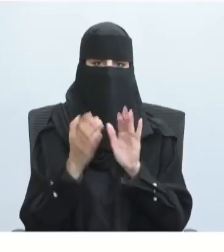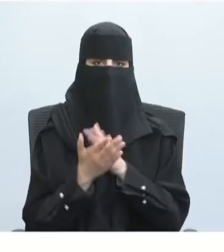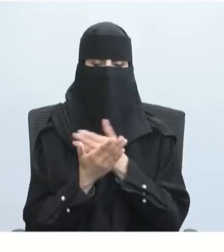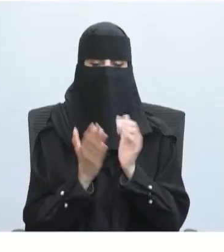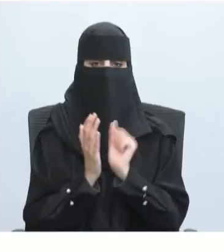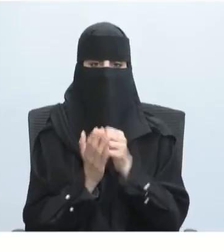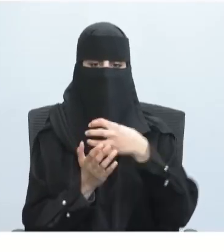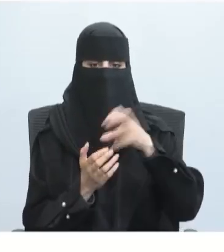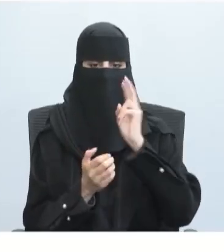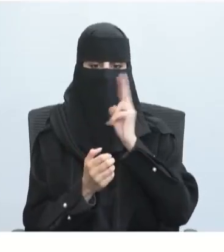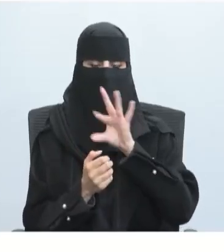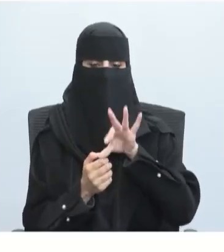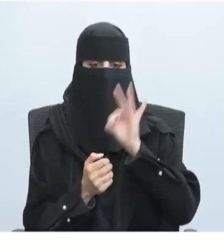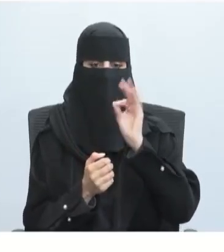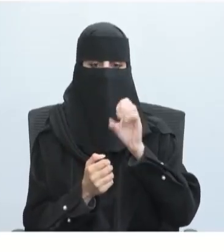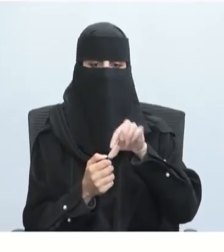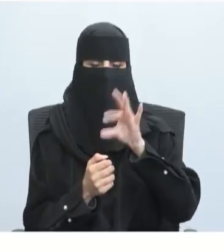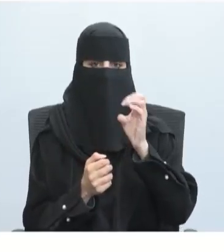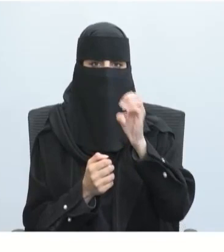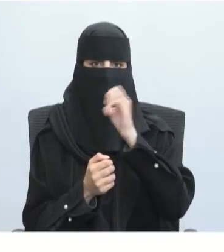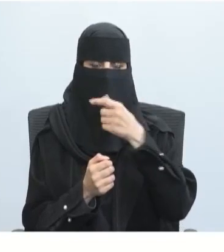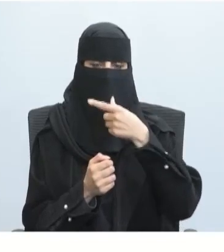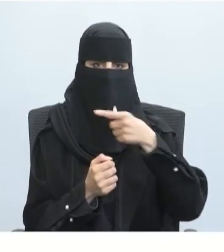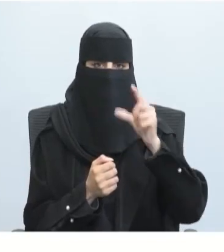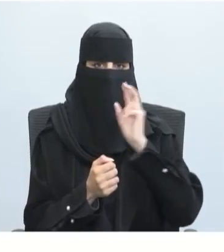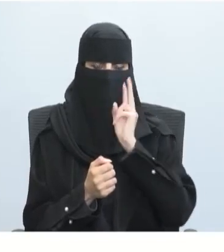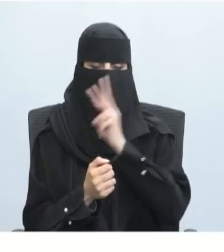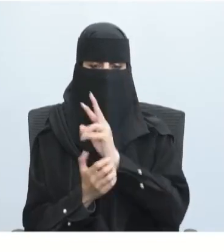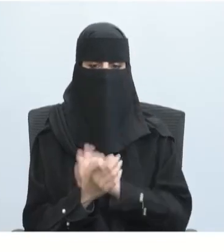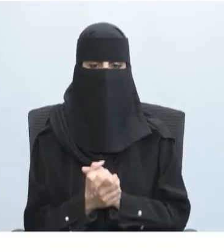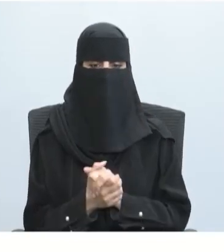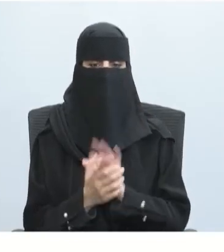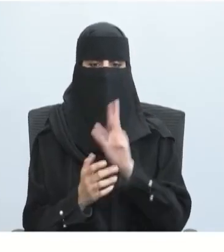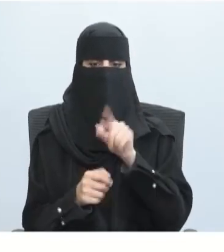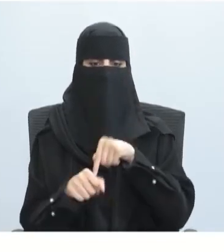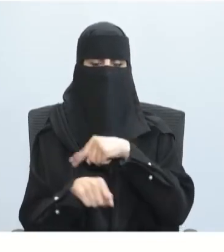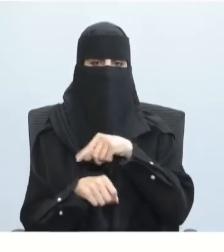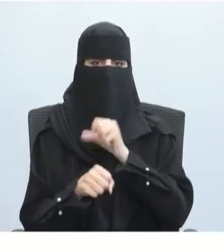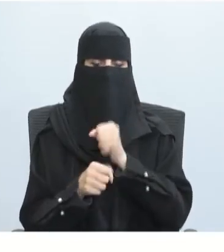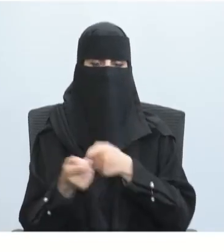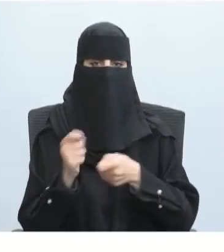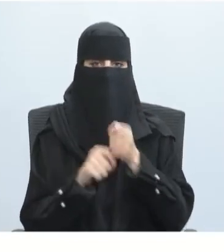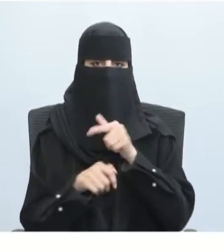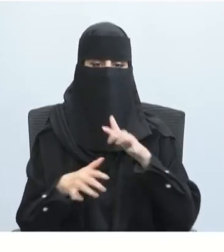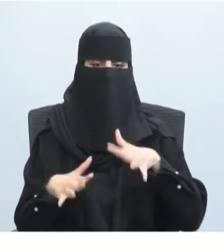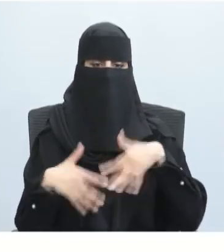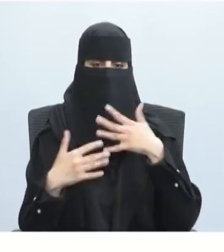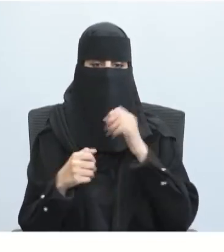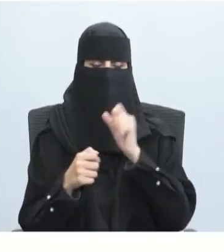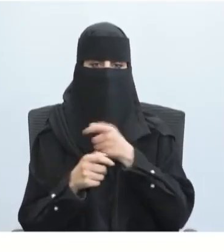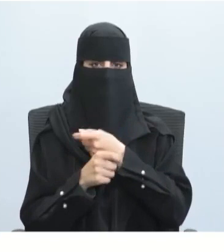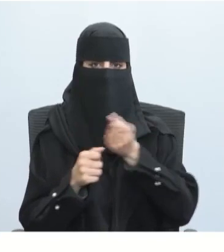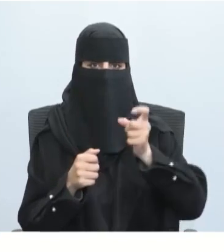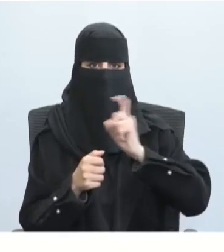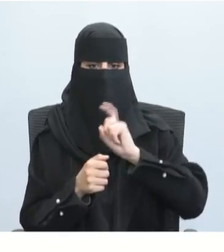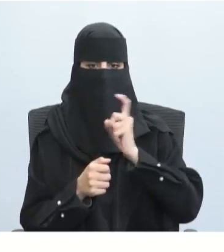لهذا الفصل اختر الاجابه الصحيحه يعد الوقت المستخدم للترفيه موردا